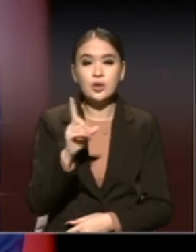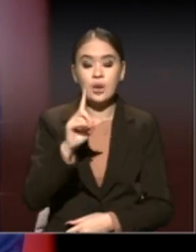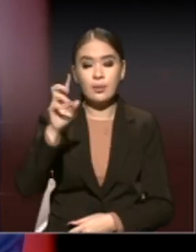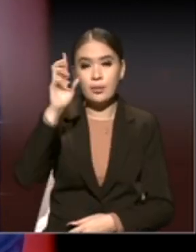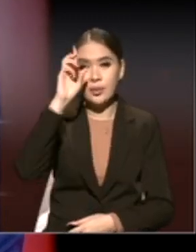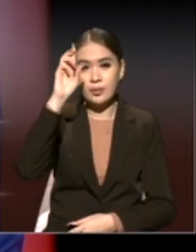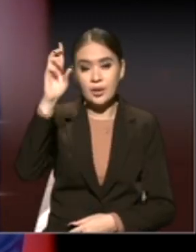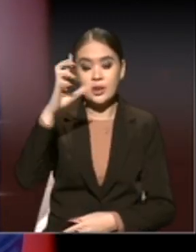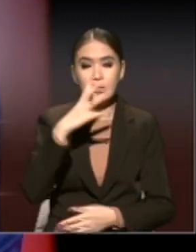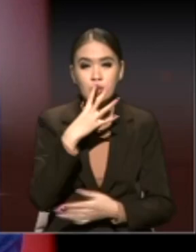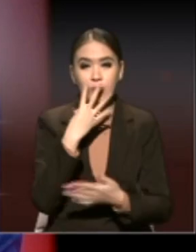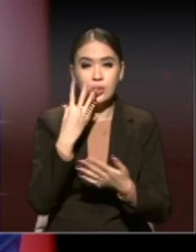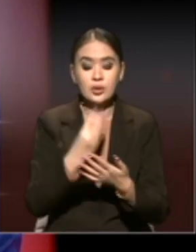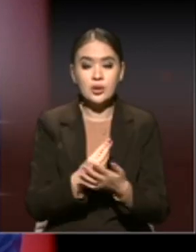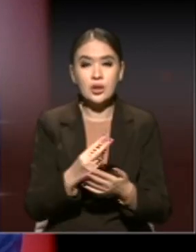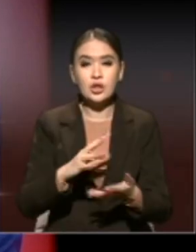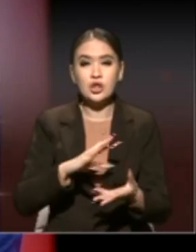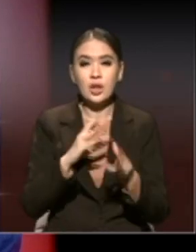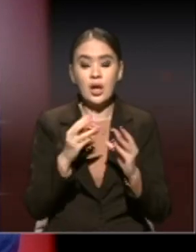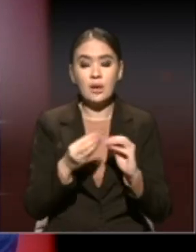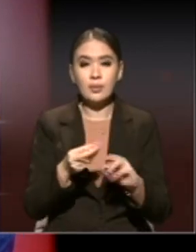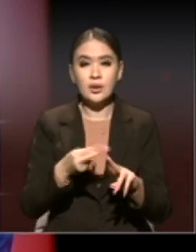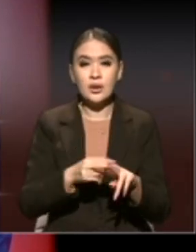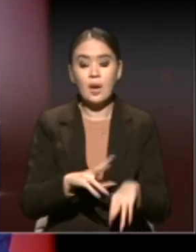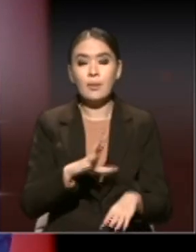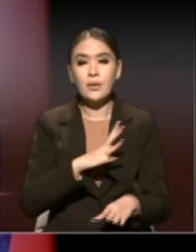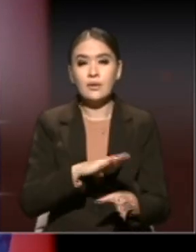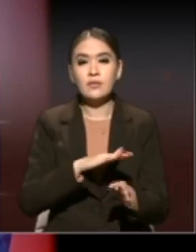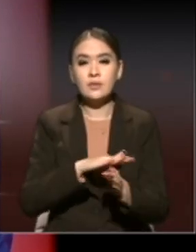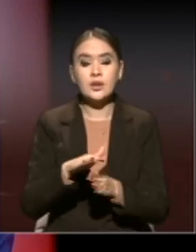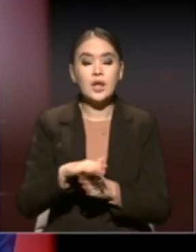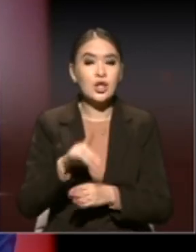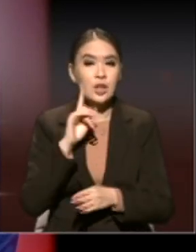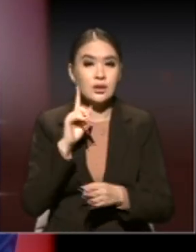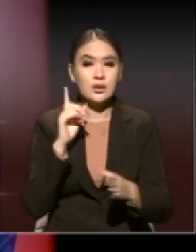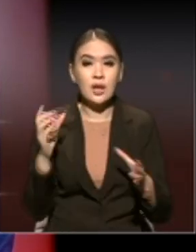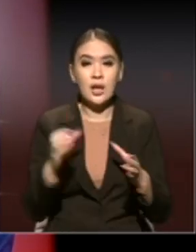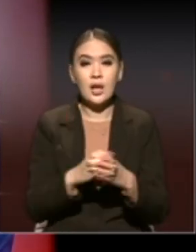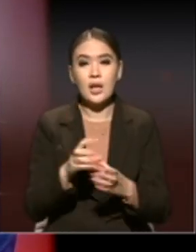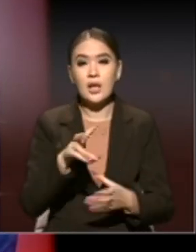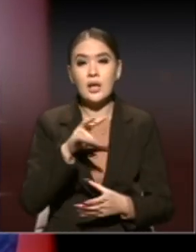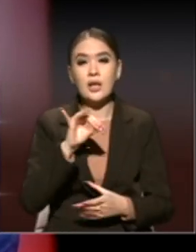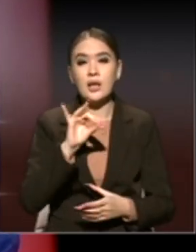мемлекетке өзінің жалпы борышын өтепеген жастарға тағы бір әлеуметтік лифт